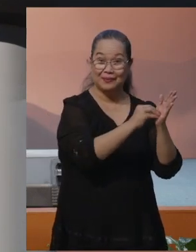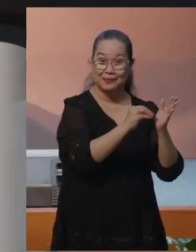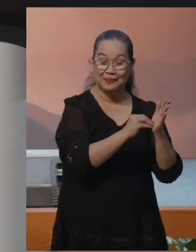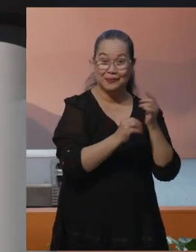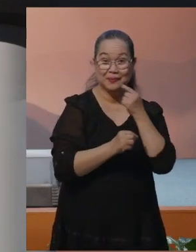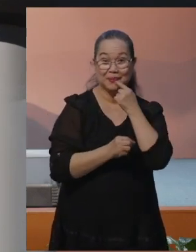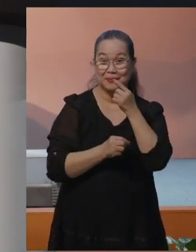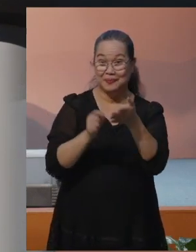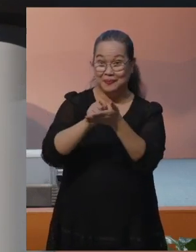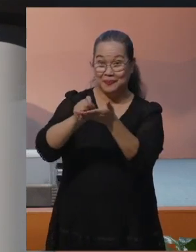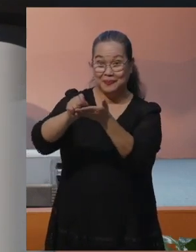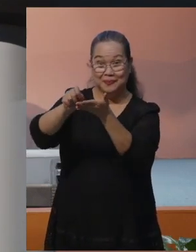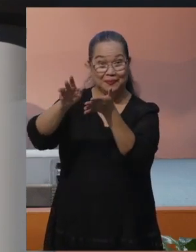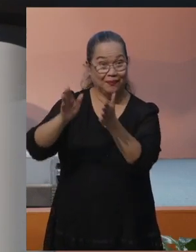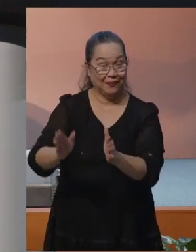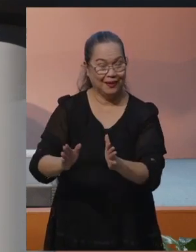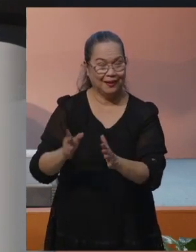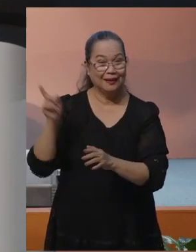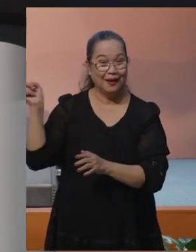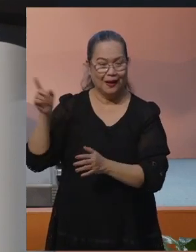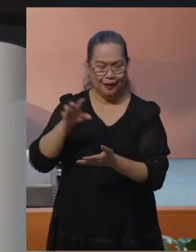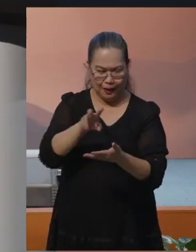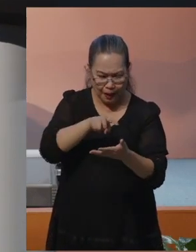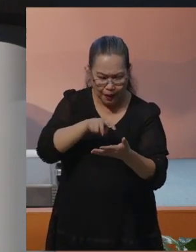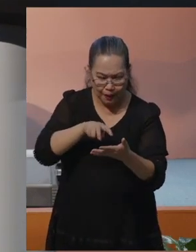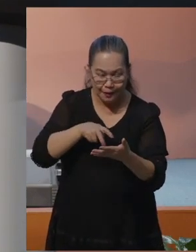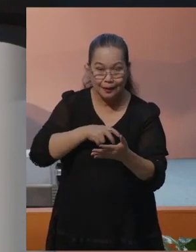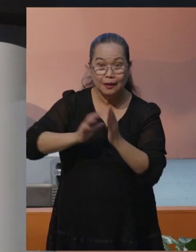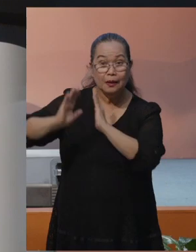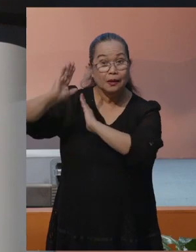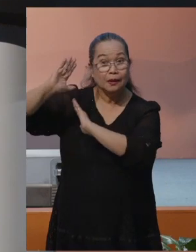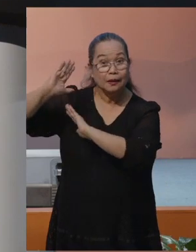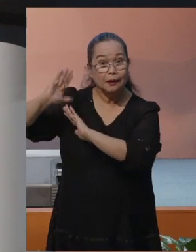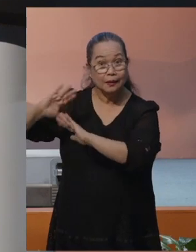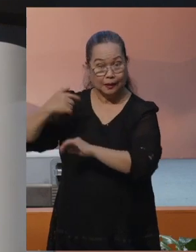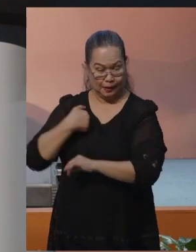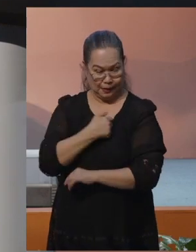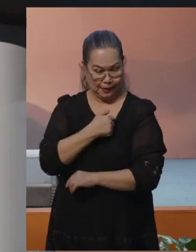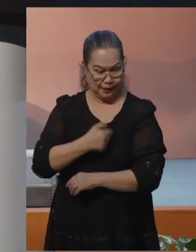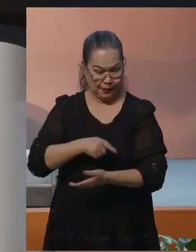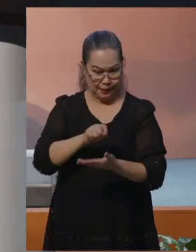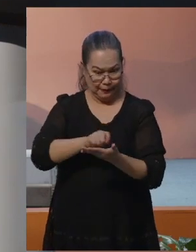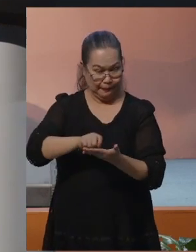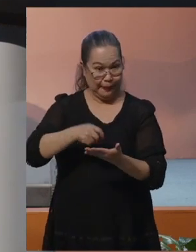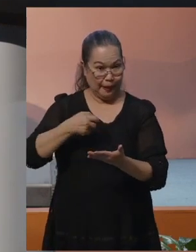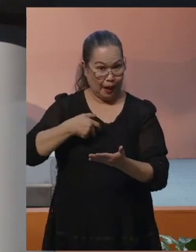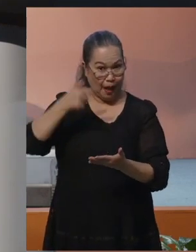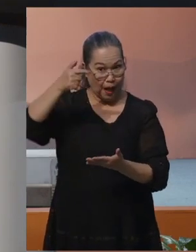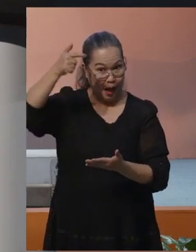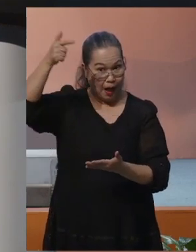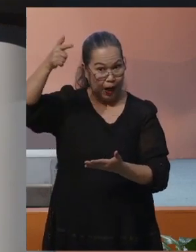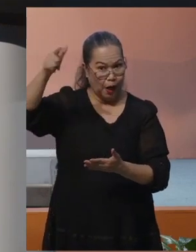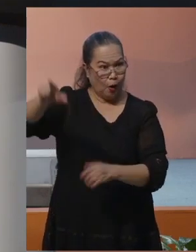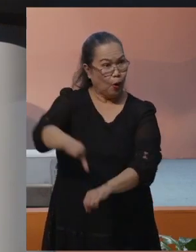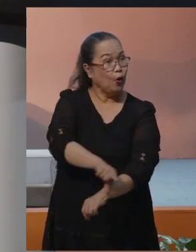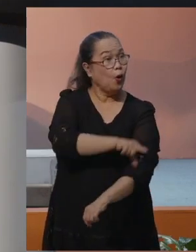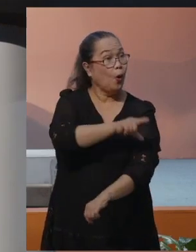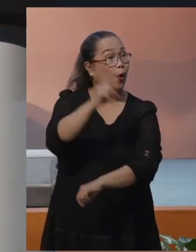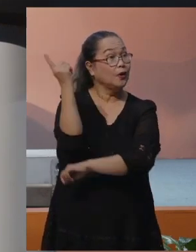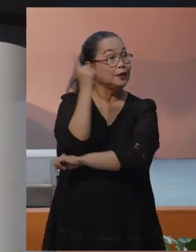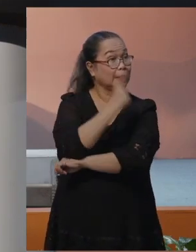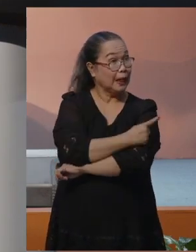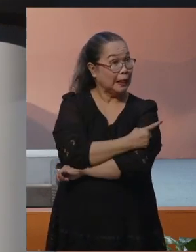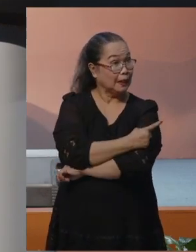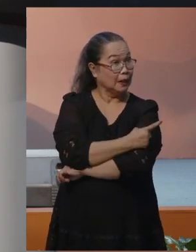isang manunulat, I quote, in the ancient Chinese writings, there is a legend of a long day.